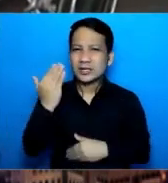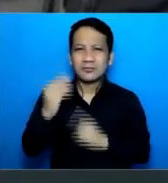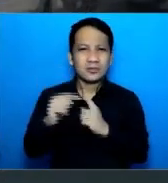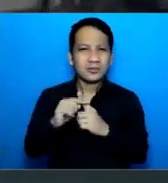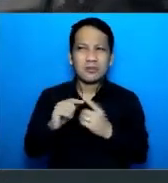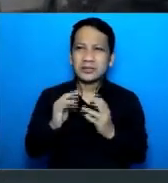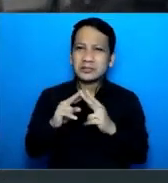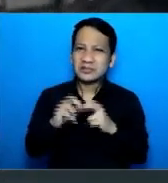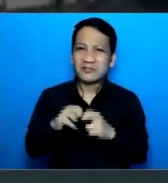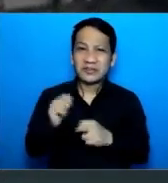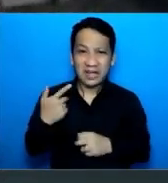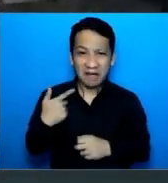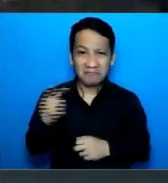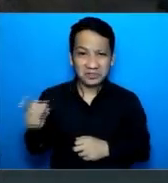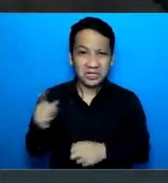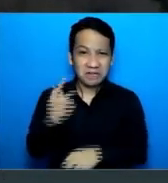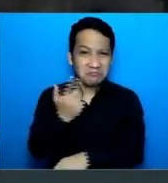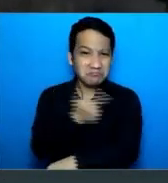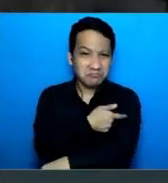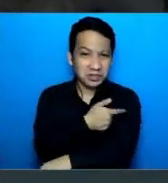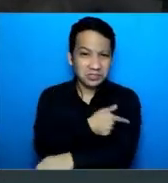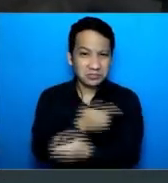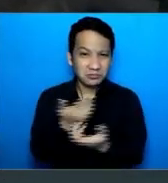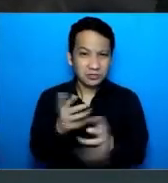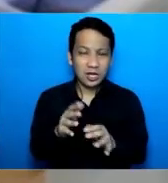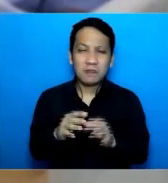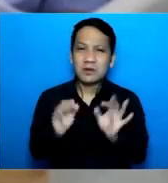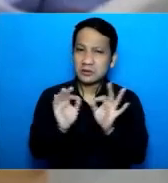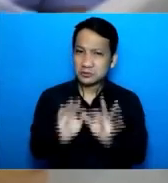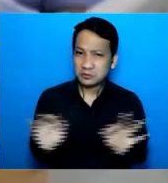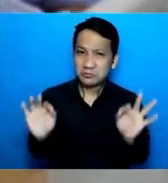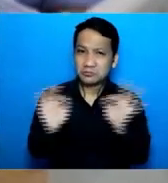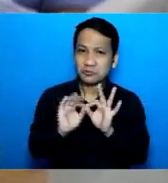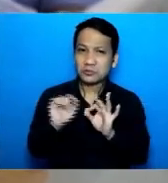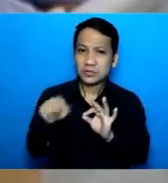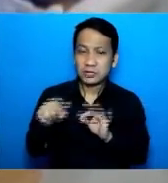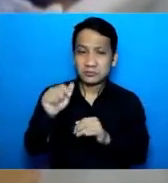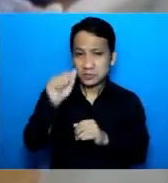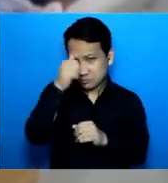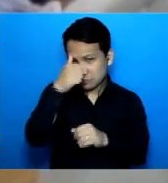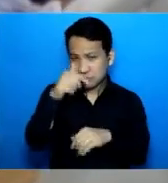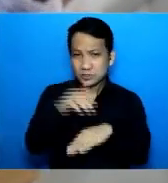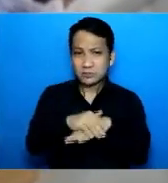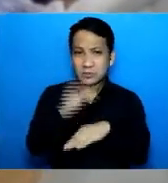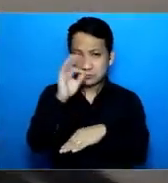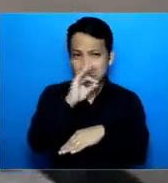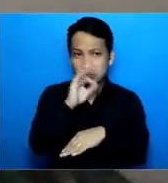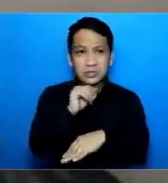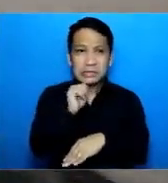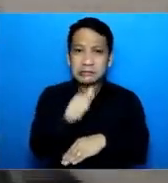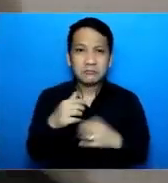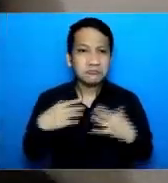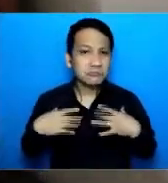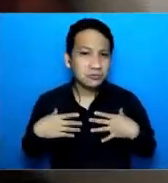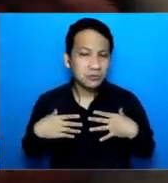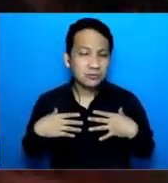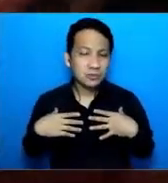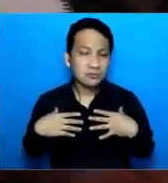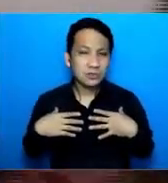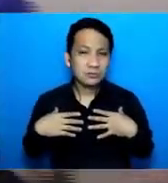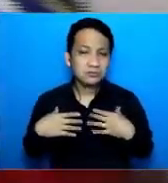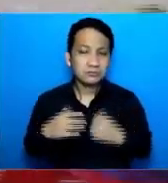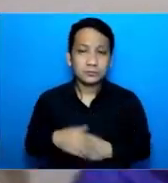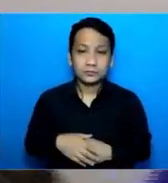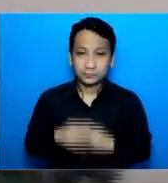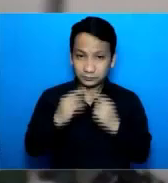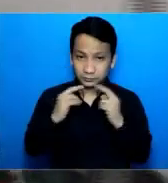rollout. Anya, magsilbi sana itong paalala sa mga Pinoy para huwag pa rin pakakampante. Nagbabalita mula sa